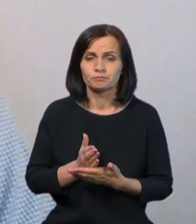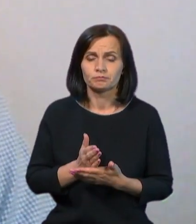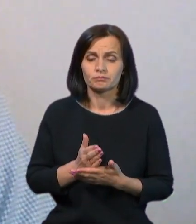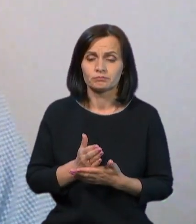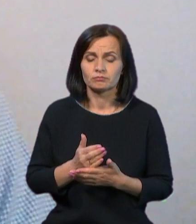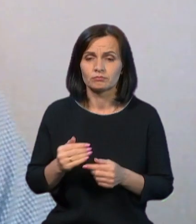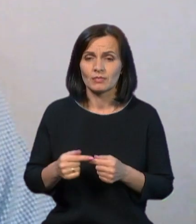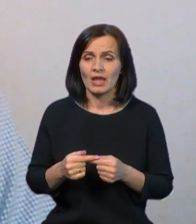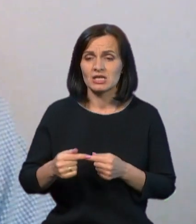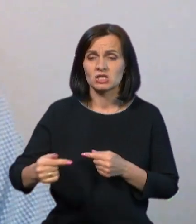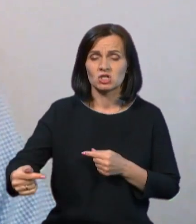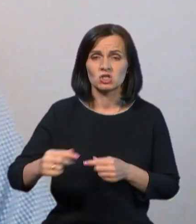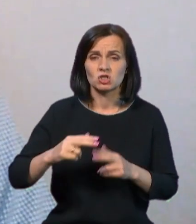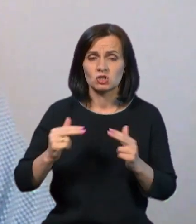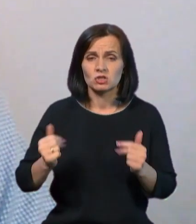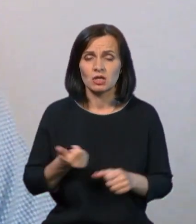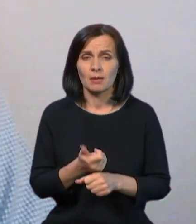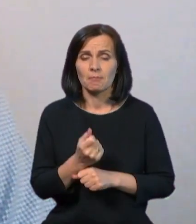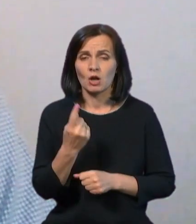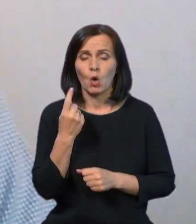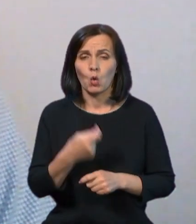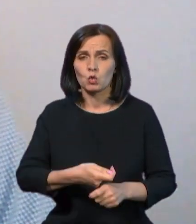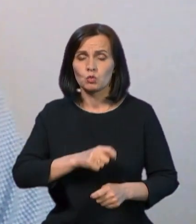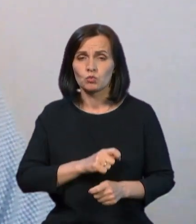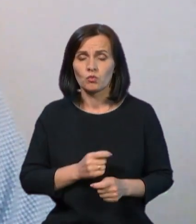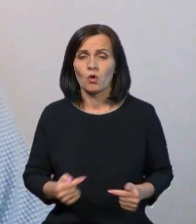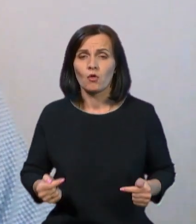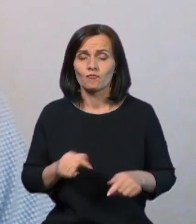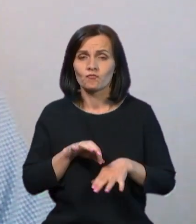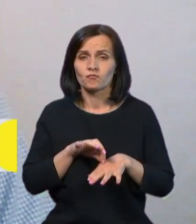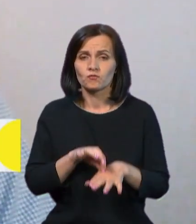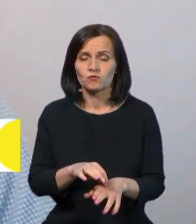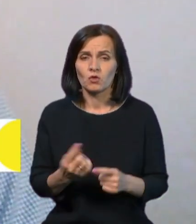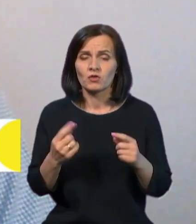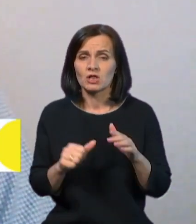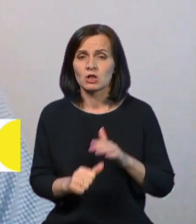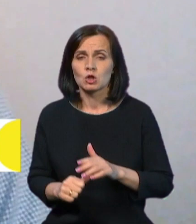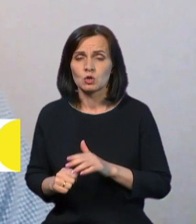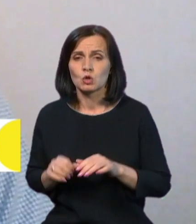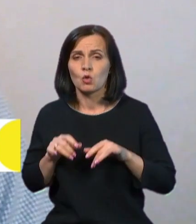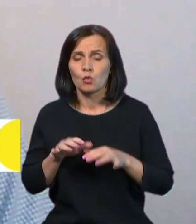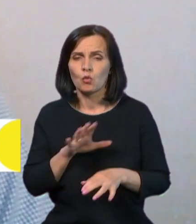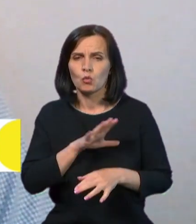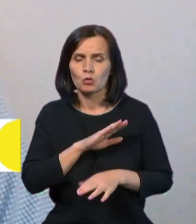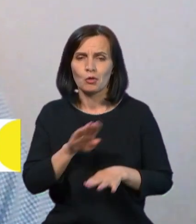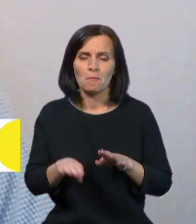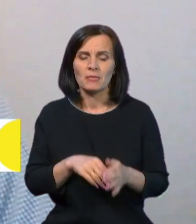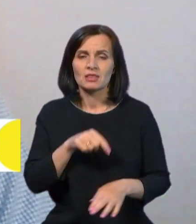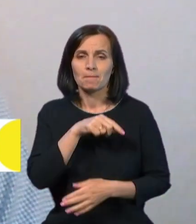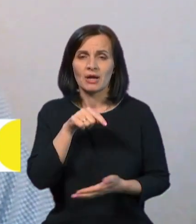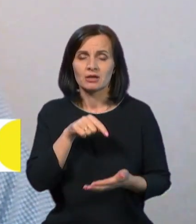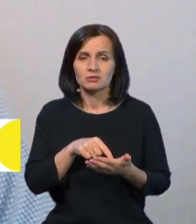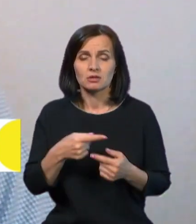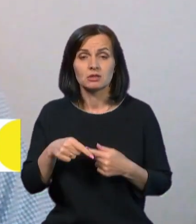більше 1 кілометра. Відповідно, проведення великої десантної операції було під питанням.